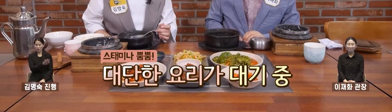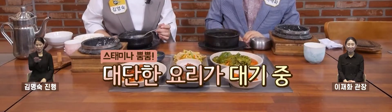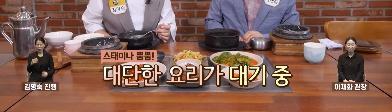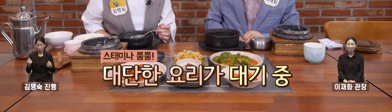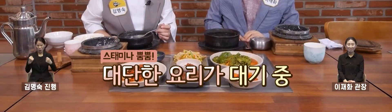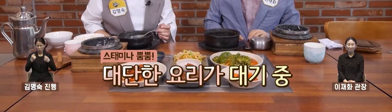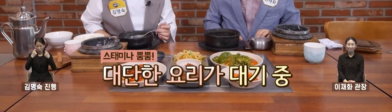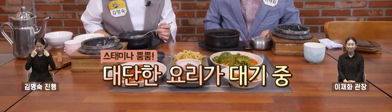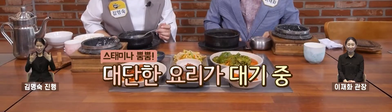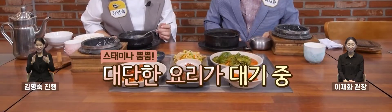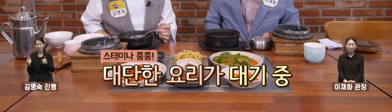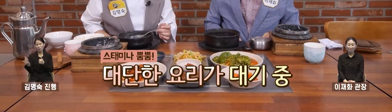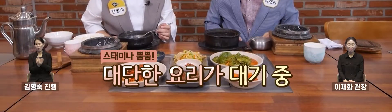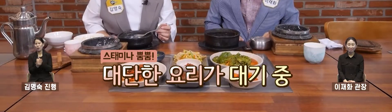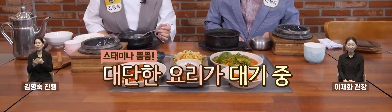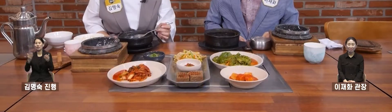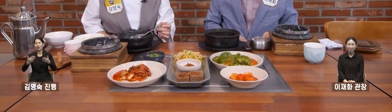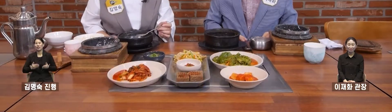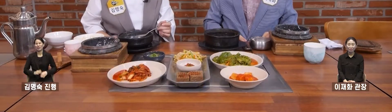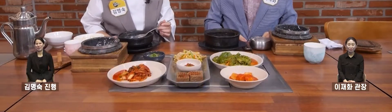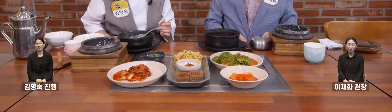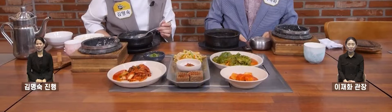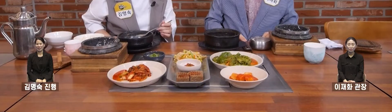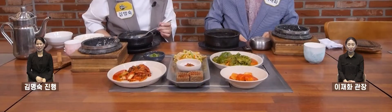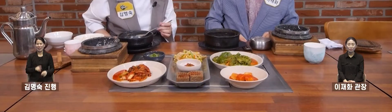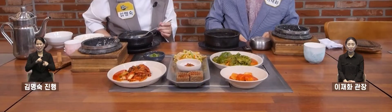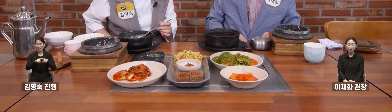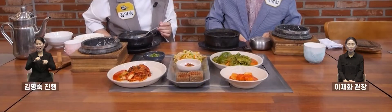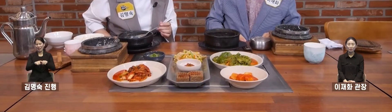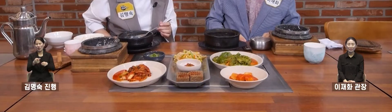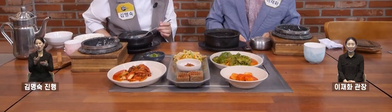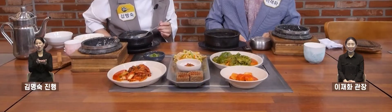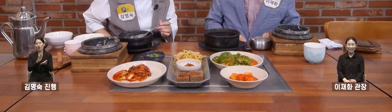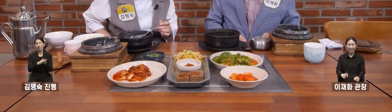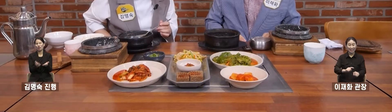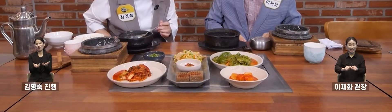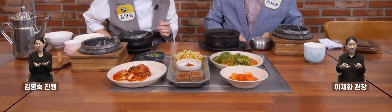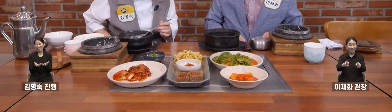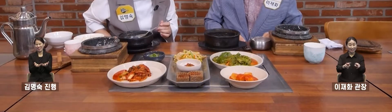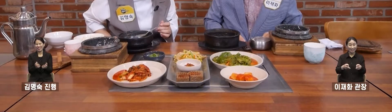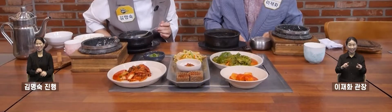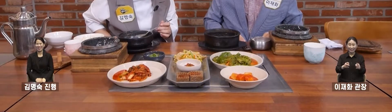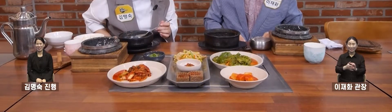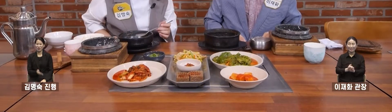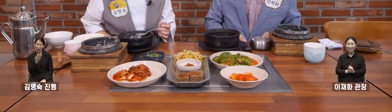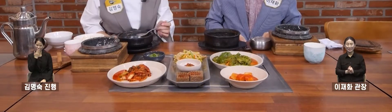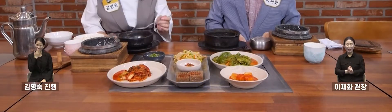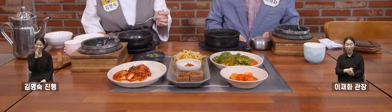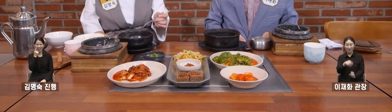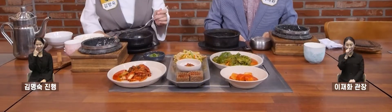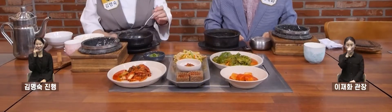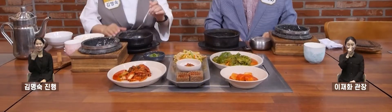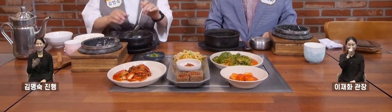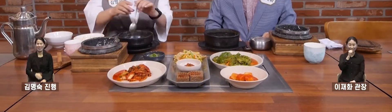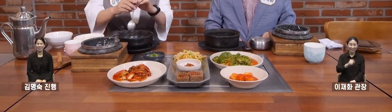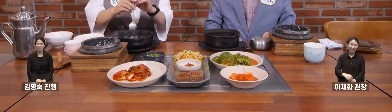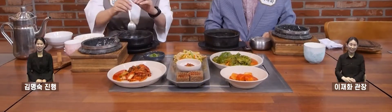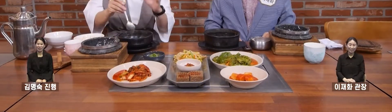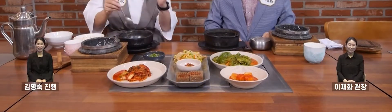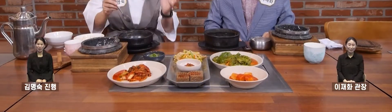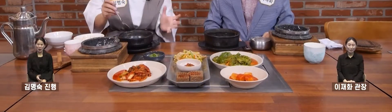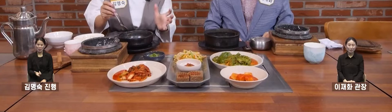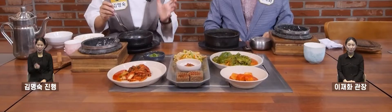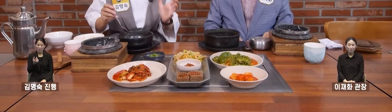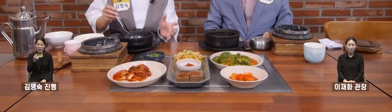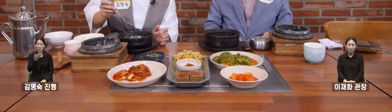우리들의 건강을 확실히 더 책임져줄 장어구이를 좀 먹어봐야 될 것 같아요. 아유, 그렇죠? 좋죠. 예, 예, 그럼